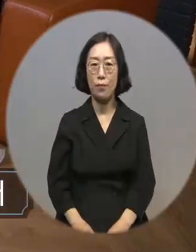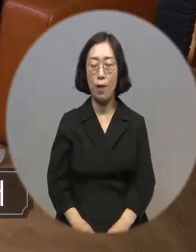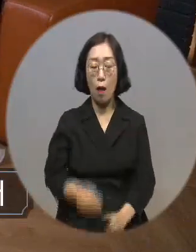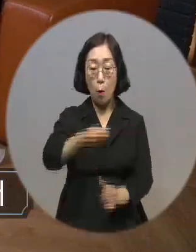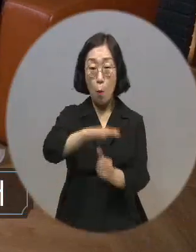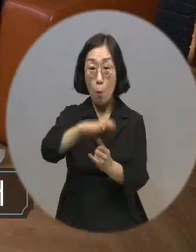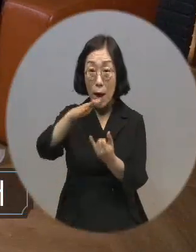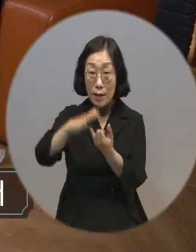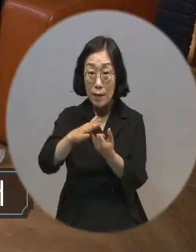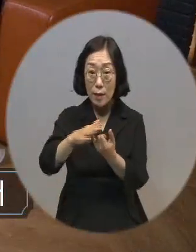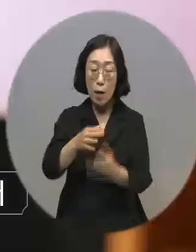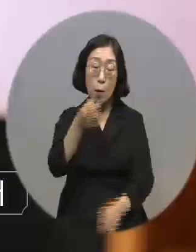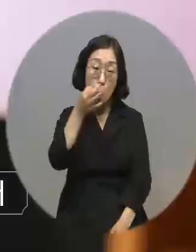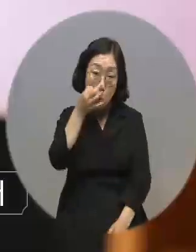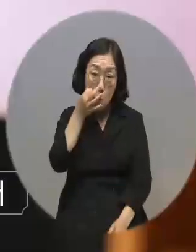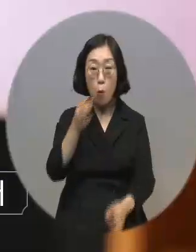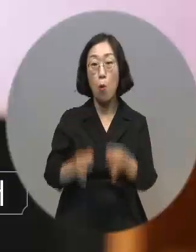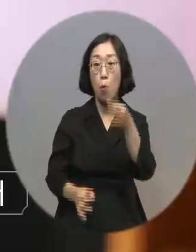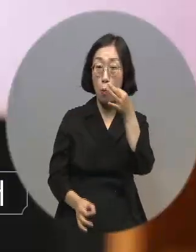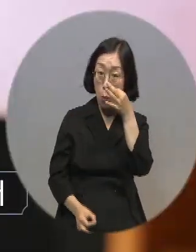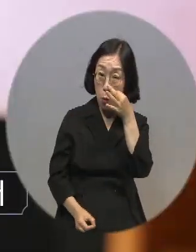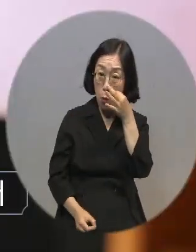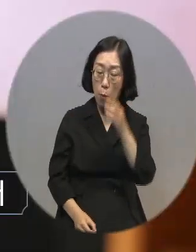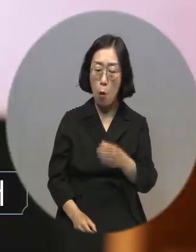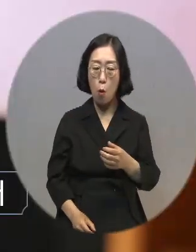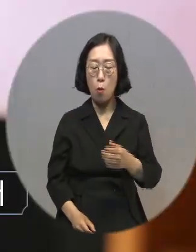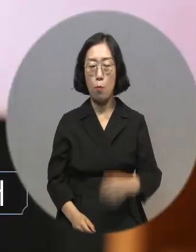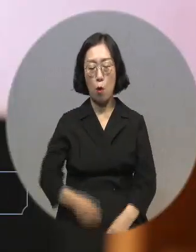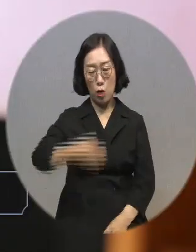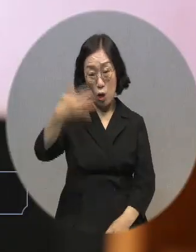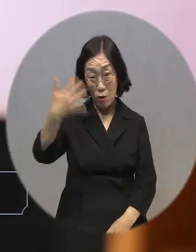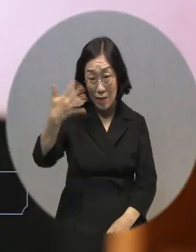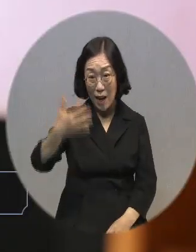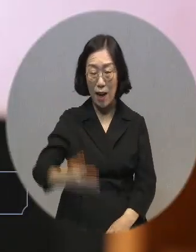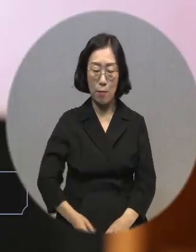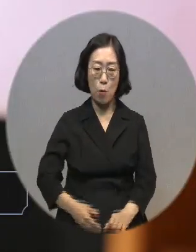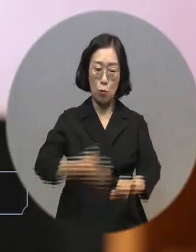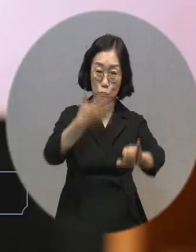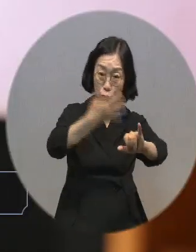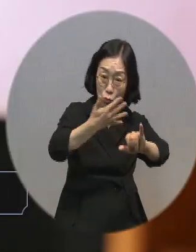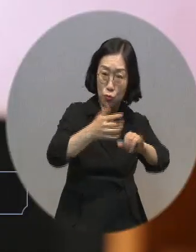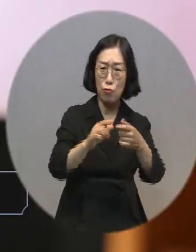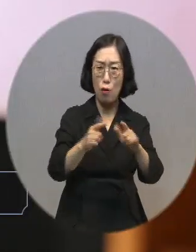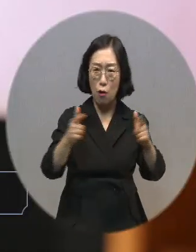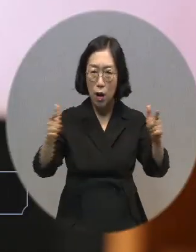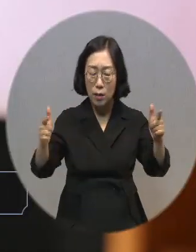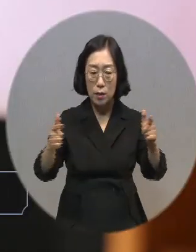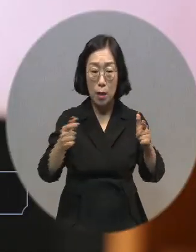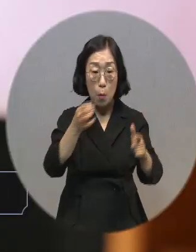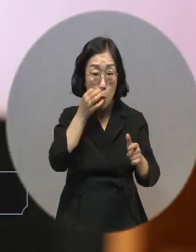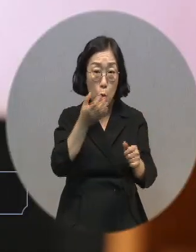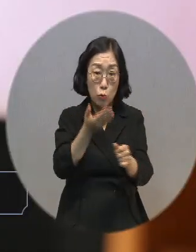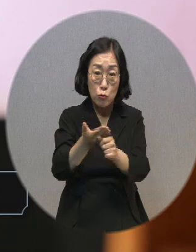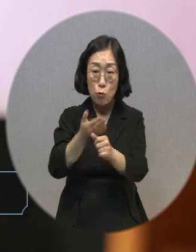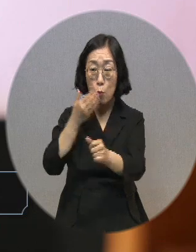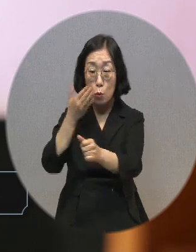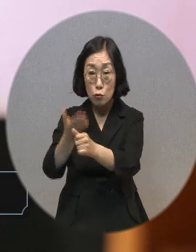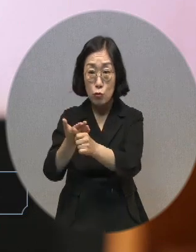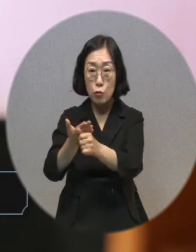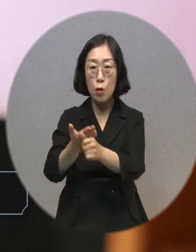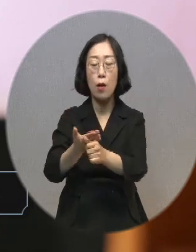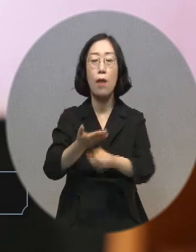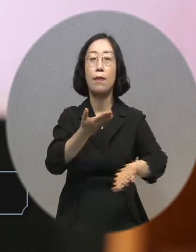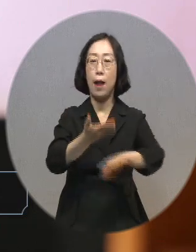아이들이 어떠한 매체, 어떠한 콘텐츠를 선호하느냐에 따라서 움직이는 것도 되게 중요하고 또 요즘 아이들은 너무